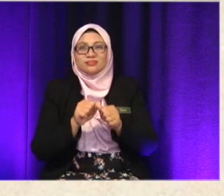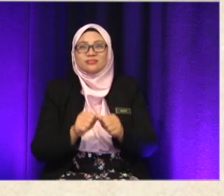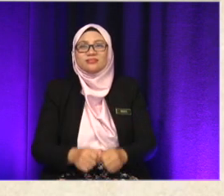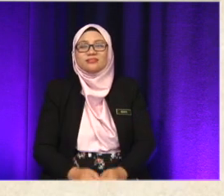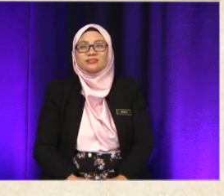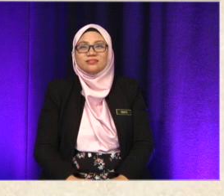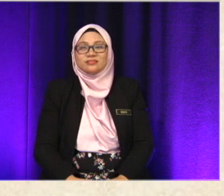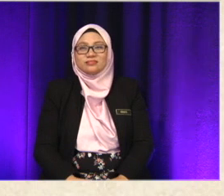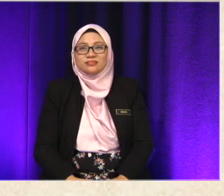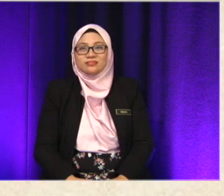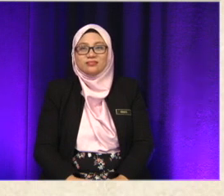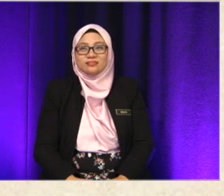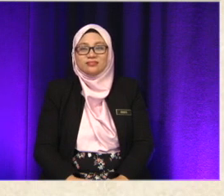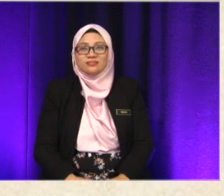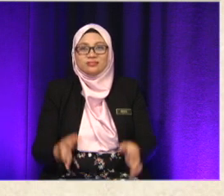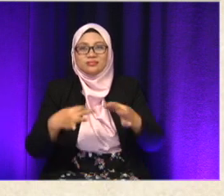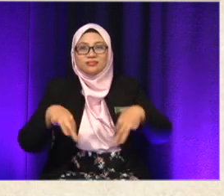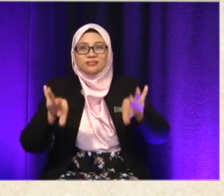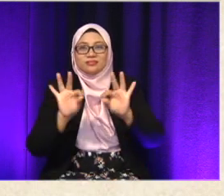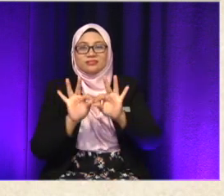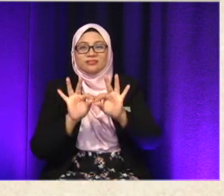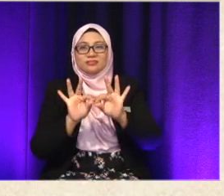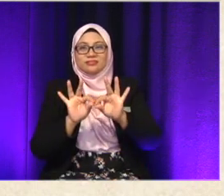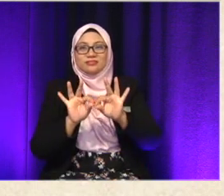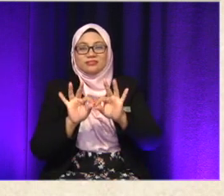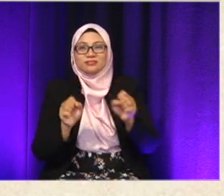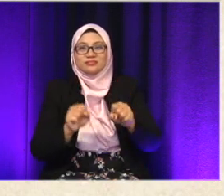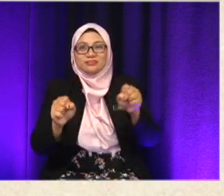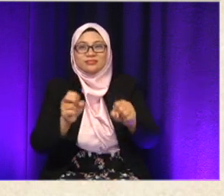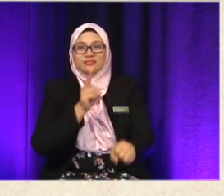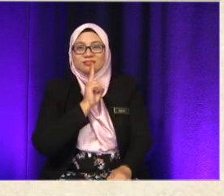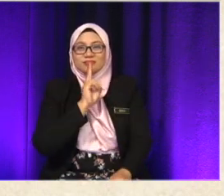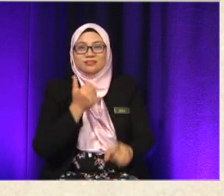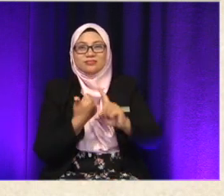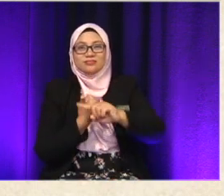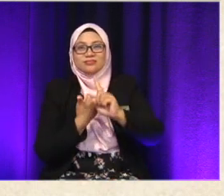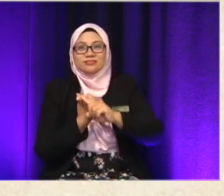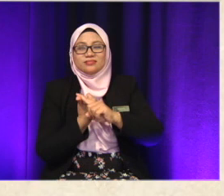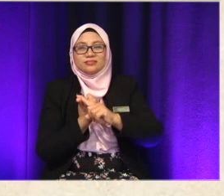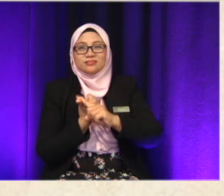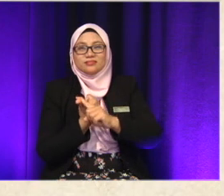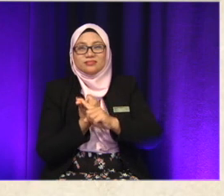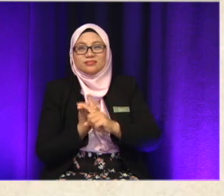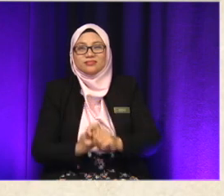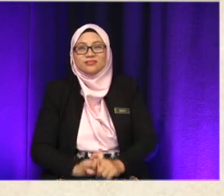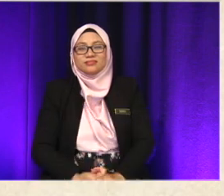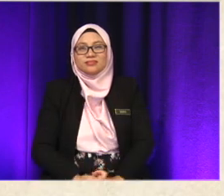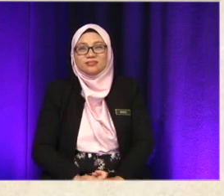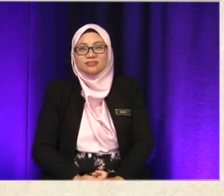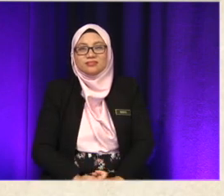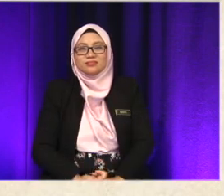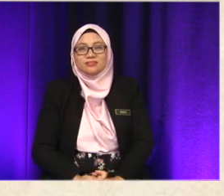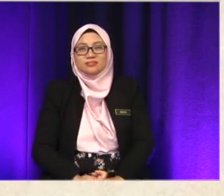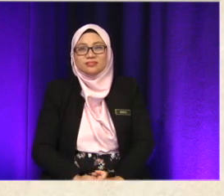Okey, ini dia. Kepentingan dan penggunaan sistem hidrolik. Okey, yang pertama. Nanti cikgu akan tunjuk last tadi ada satu video sikit, bukan video,